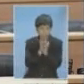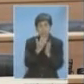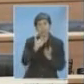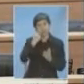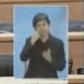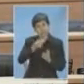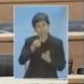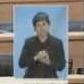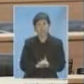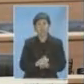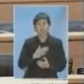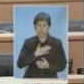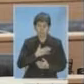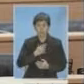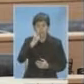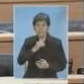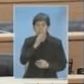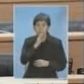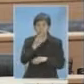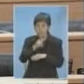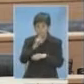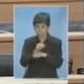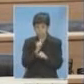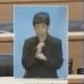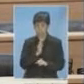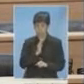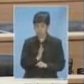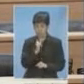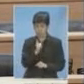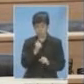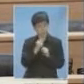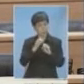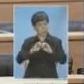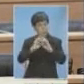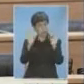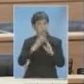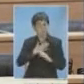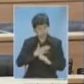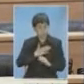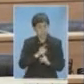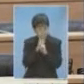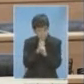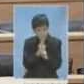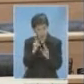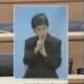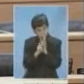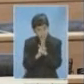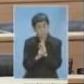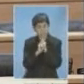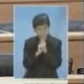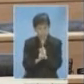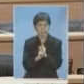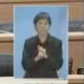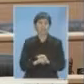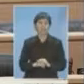ครับผมยืนยันครับถ้าประธานทำหน้าที่เป็นกลางทำหน้าที่ชัดเจนพวกผมก็อยู่ในกรอบระเบียบชัดเจนเหมือน